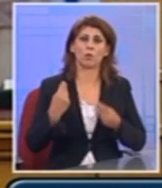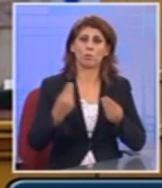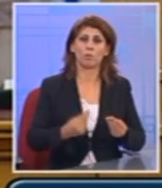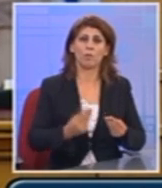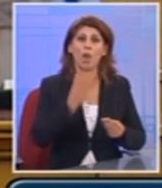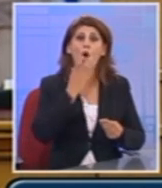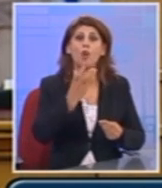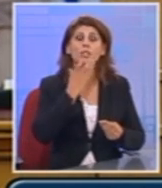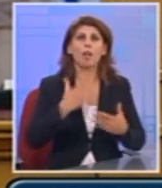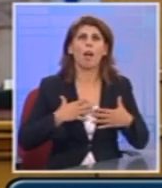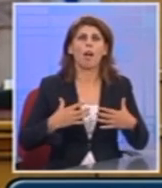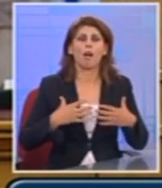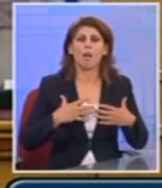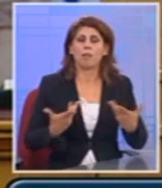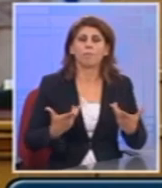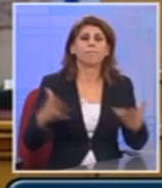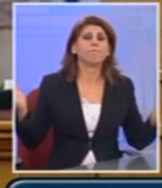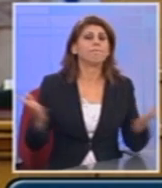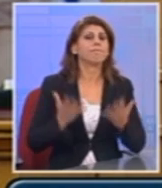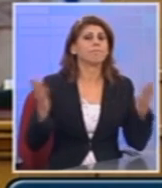οξυγόνο σε οποιαδήποτε